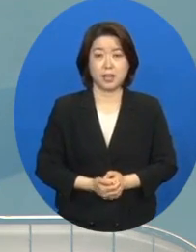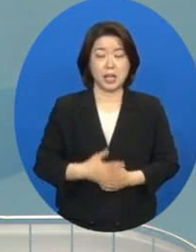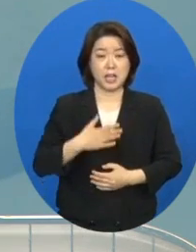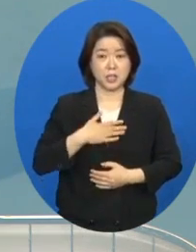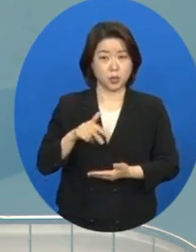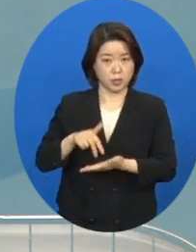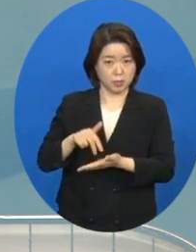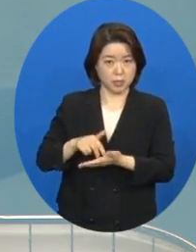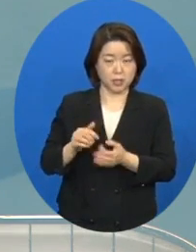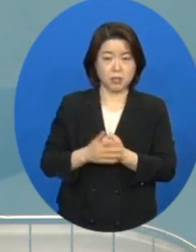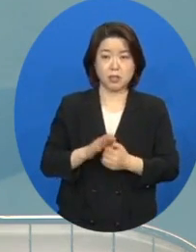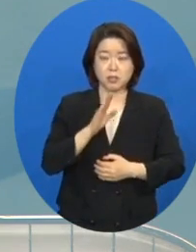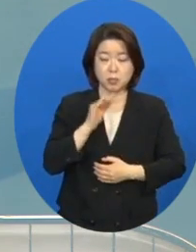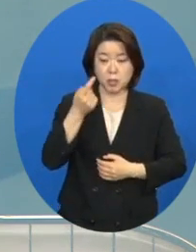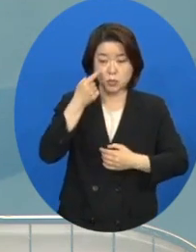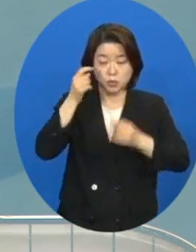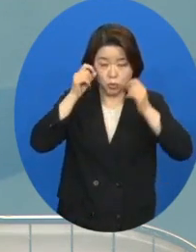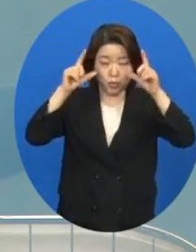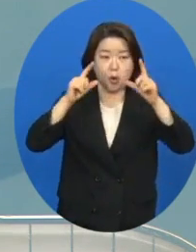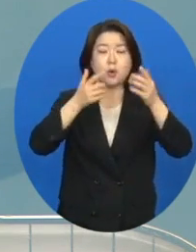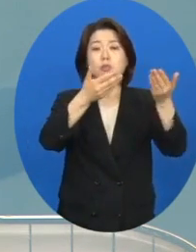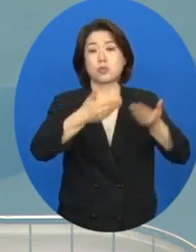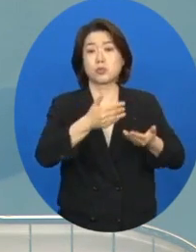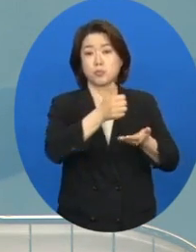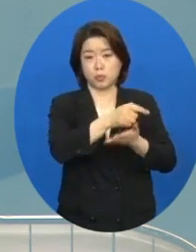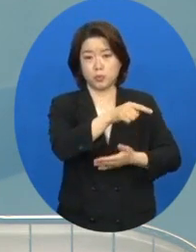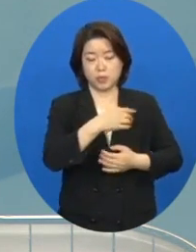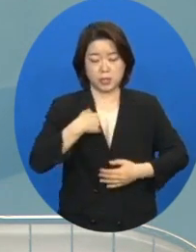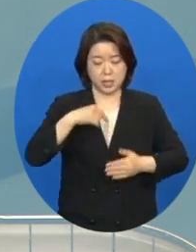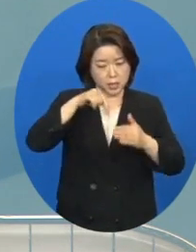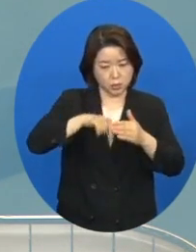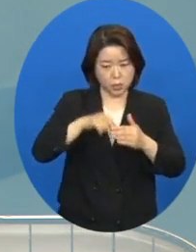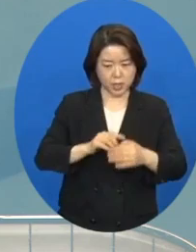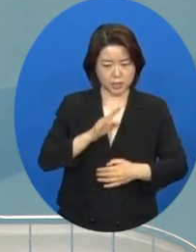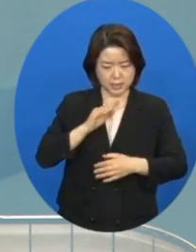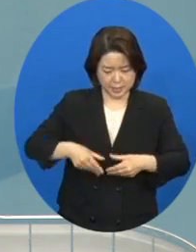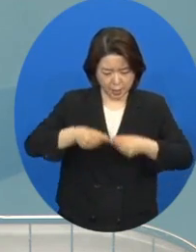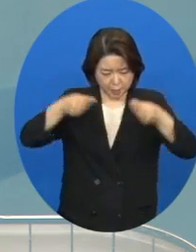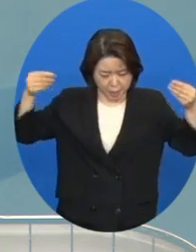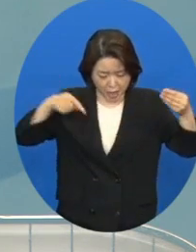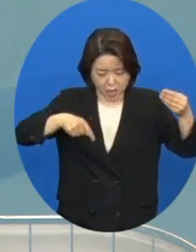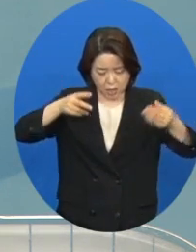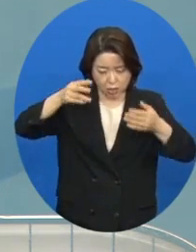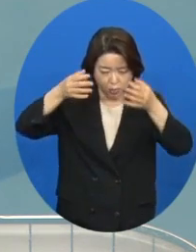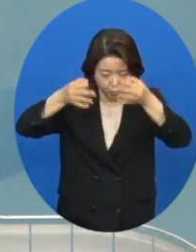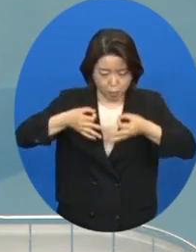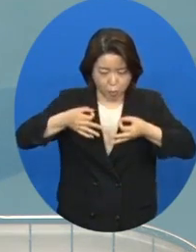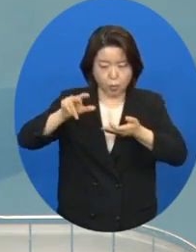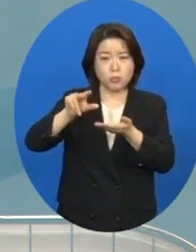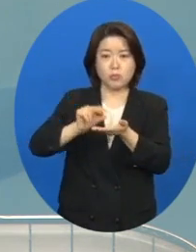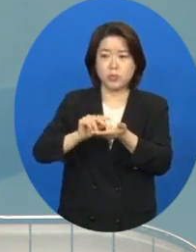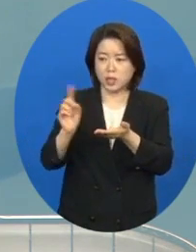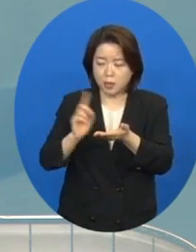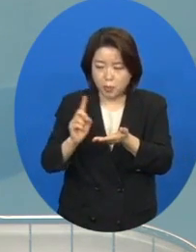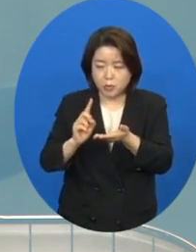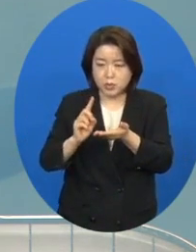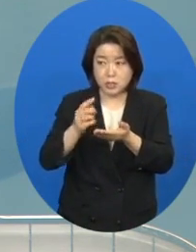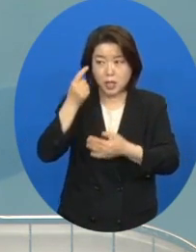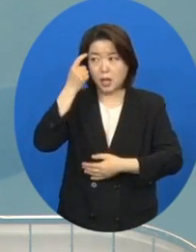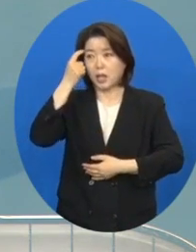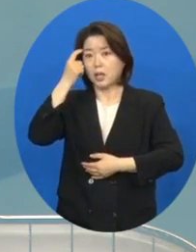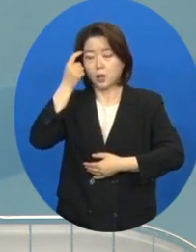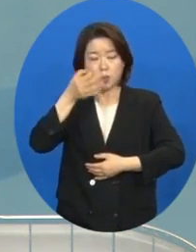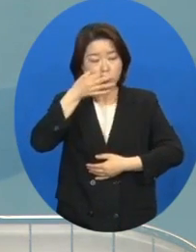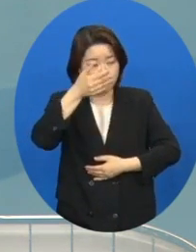저에게 있어서는 정말 눈을 열어준 분이니까 제 속에 있는 진짜 문제가 되는 것들을 깨닫고 보여주신